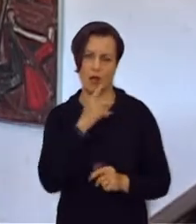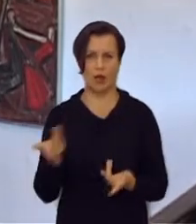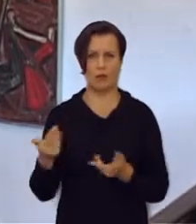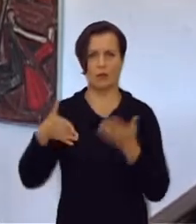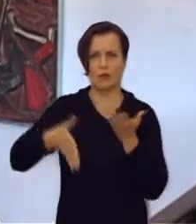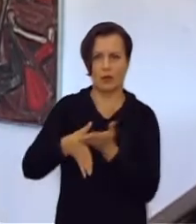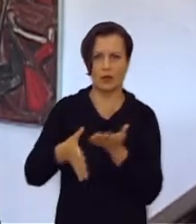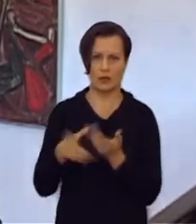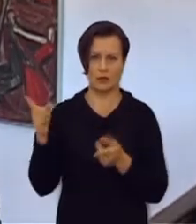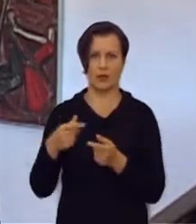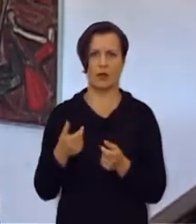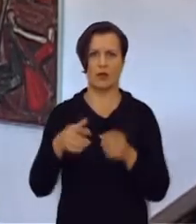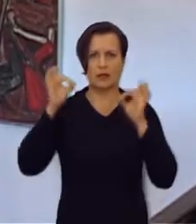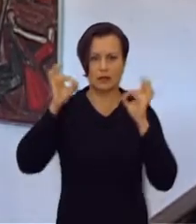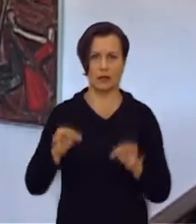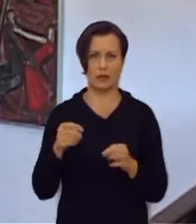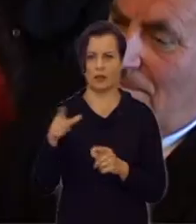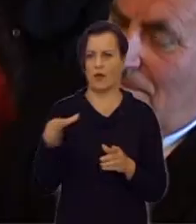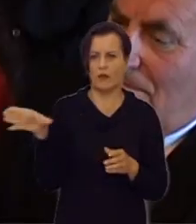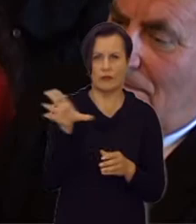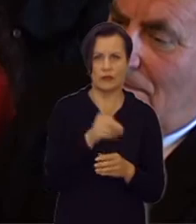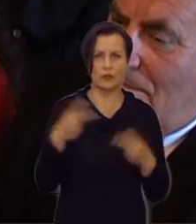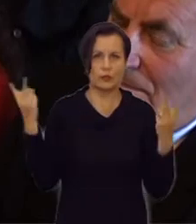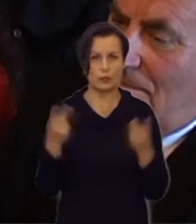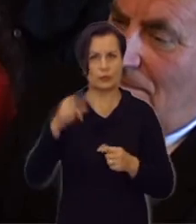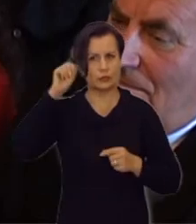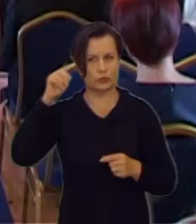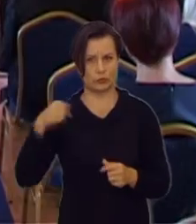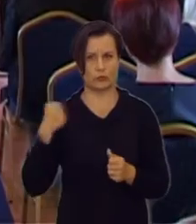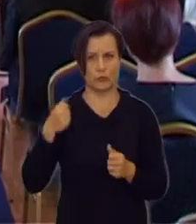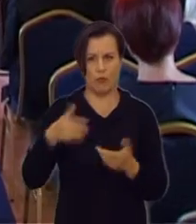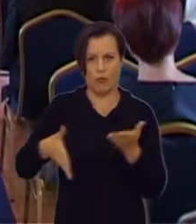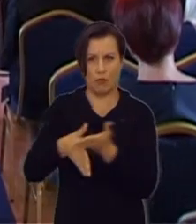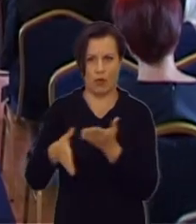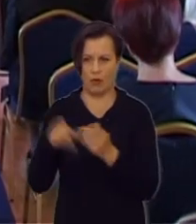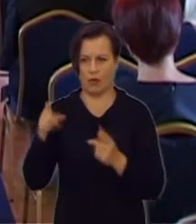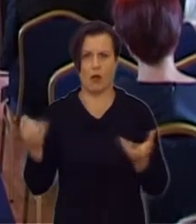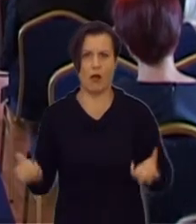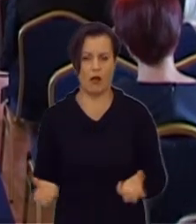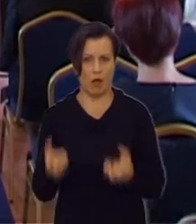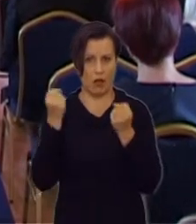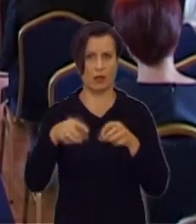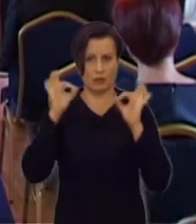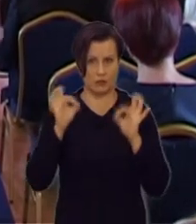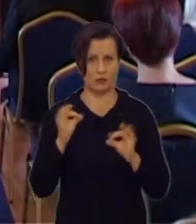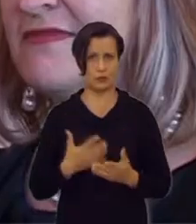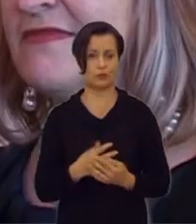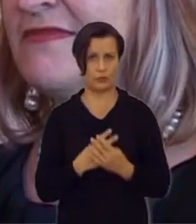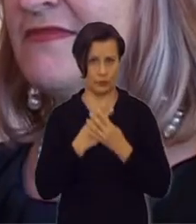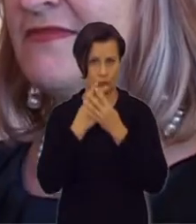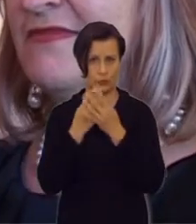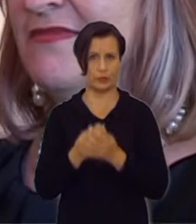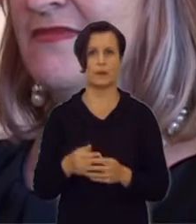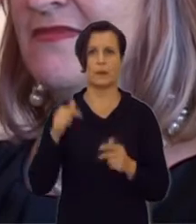ir teisininkės. Jom viską reikia žinot, žmonėms padėti, juos gelbėti. Tai tikrai labai džiaugiamės tikrai, kad